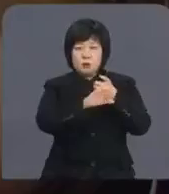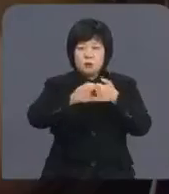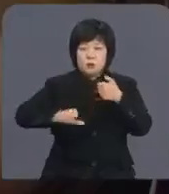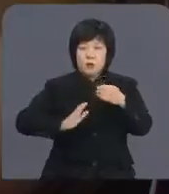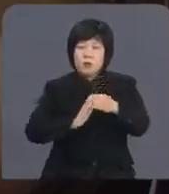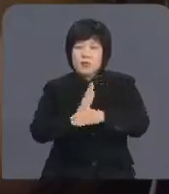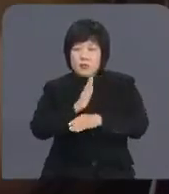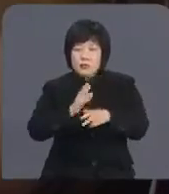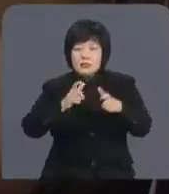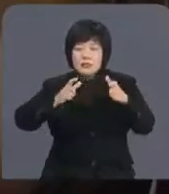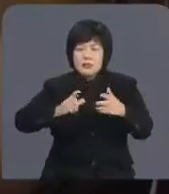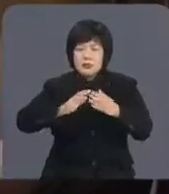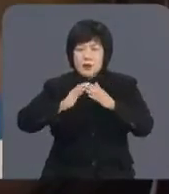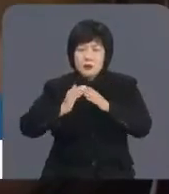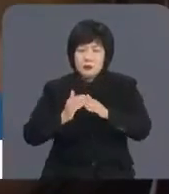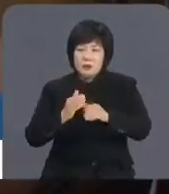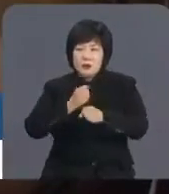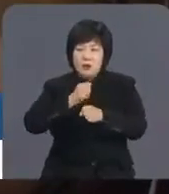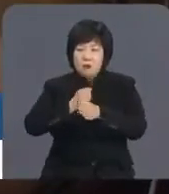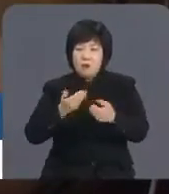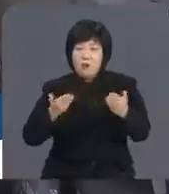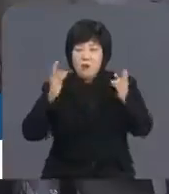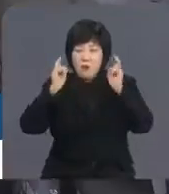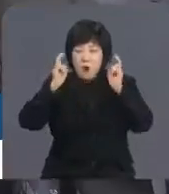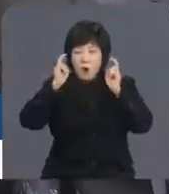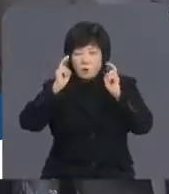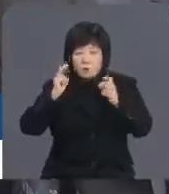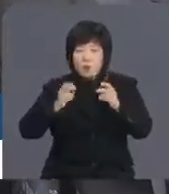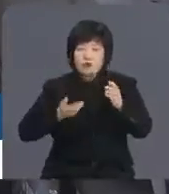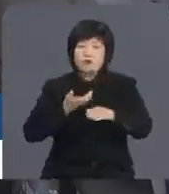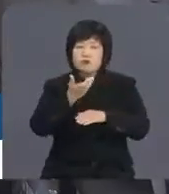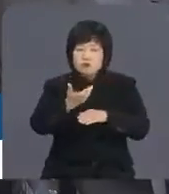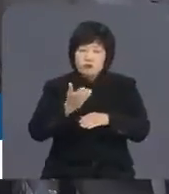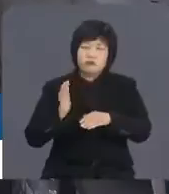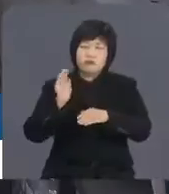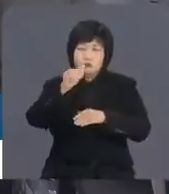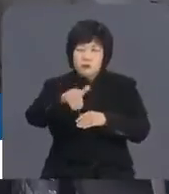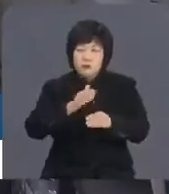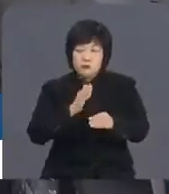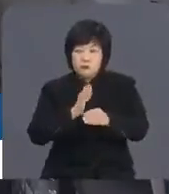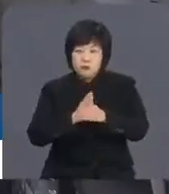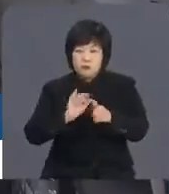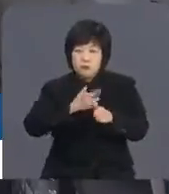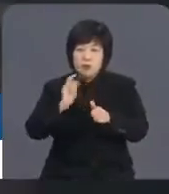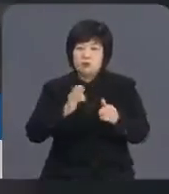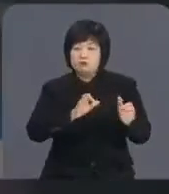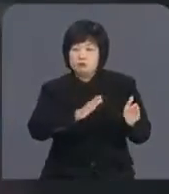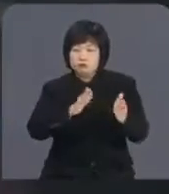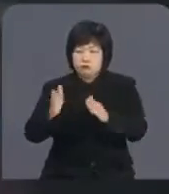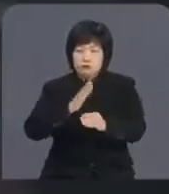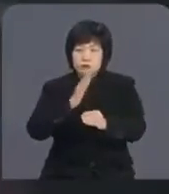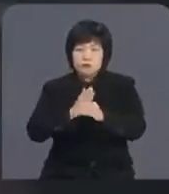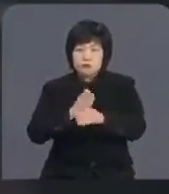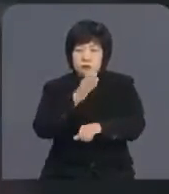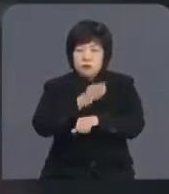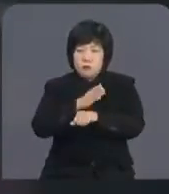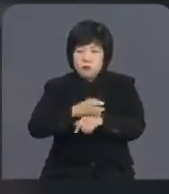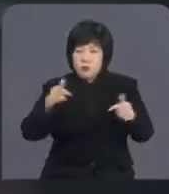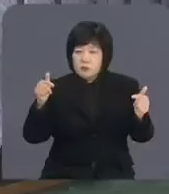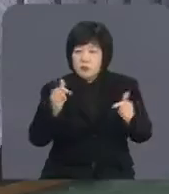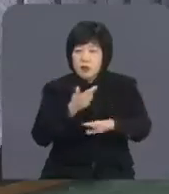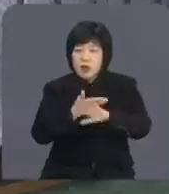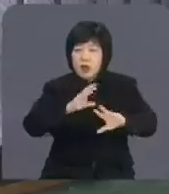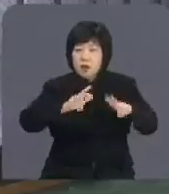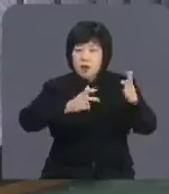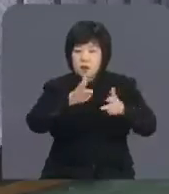염색 가공 업체 역시 수출 부진에 허덕이고 있습니다 코라 l9 장기화로 소비가 줄고 해외 공장이